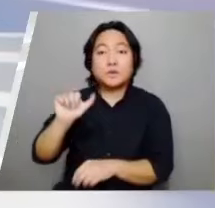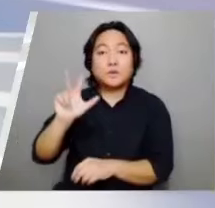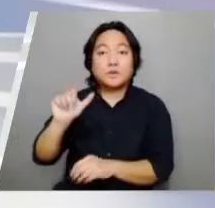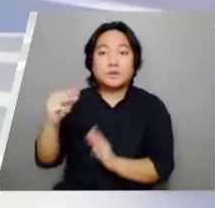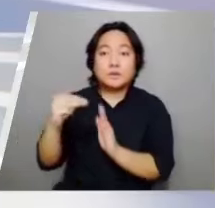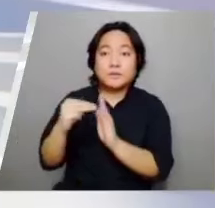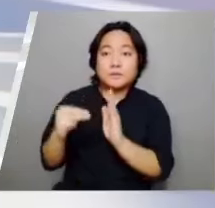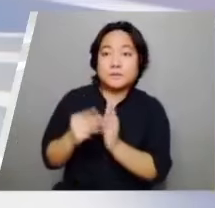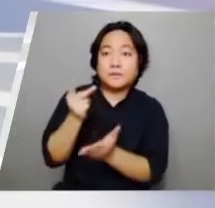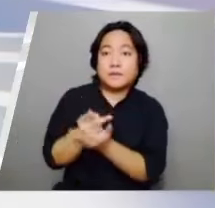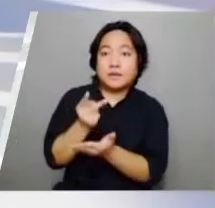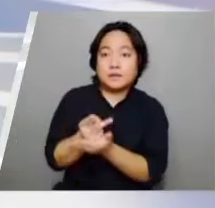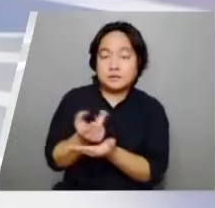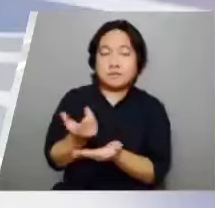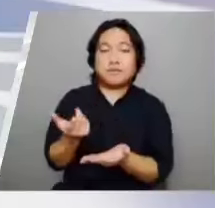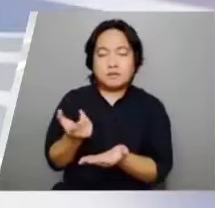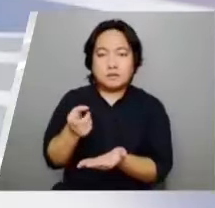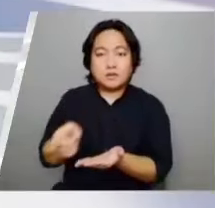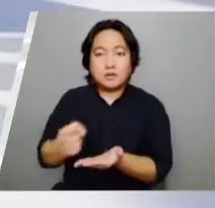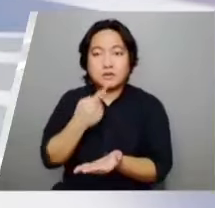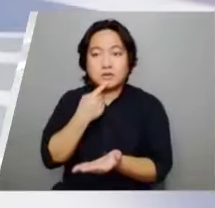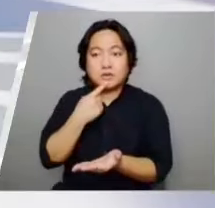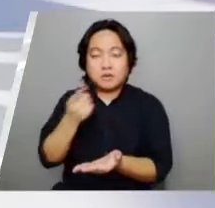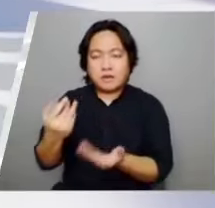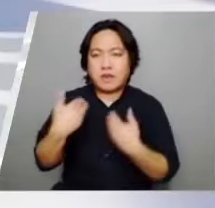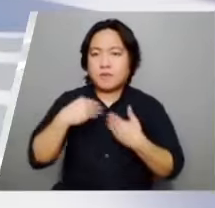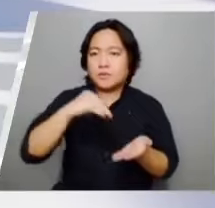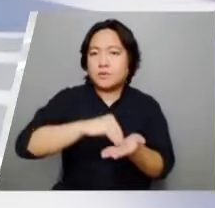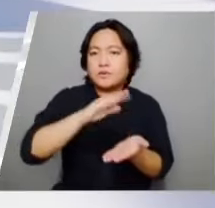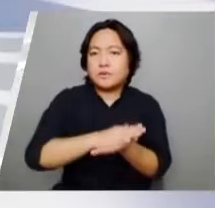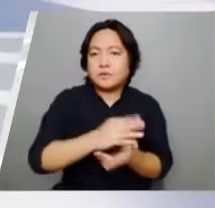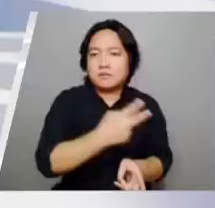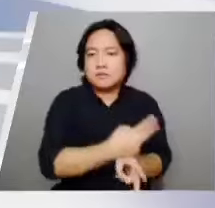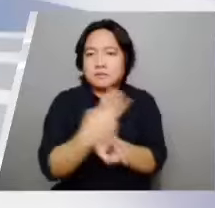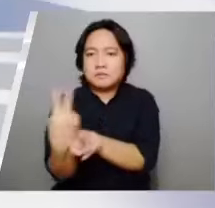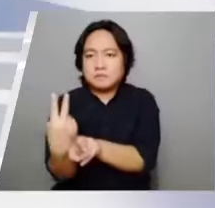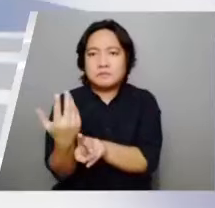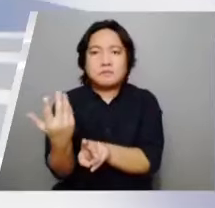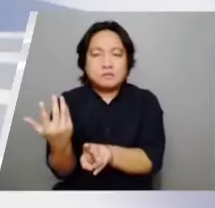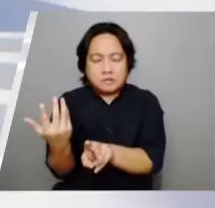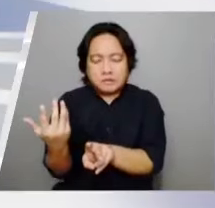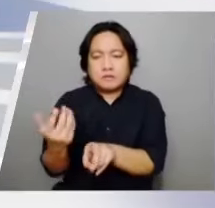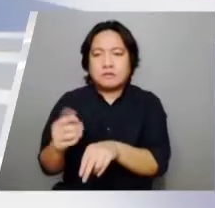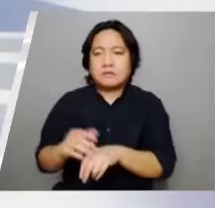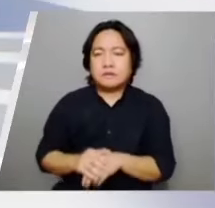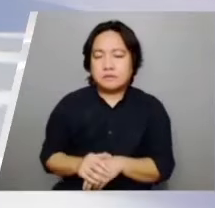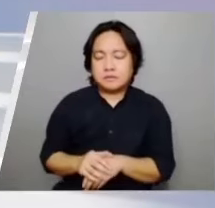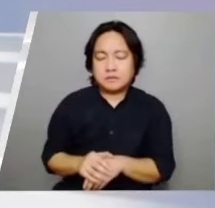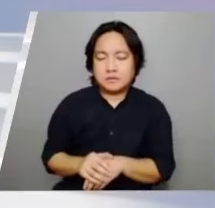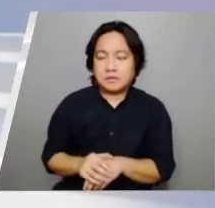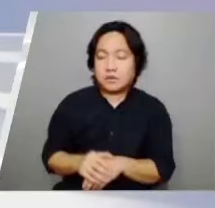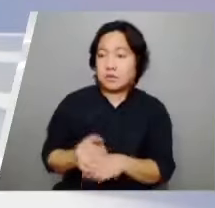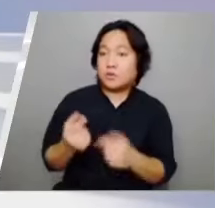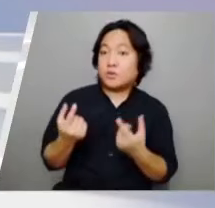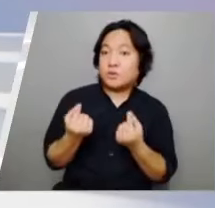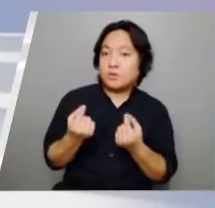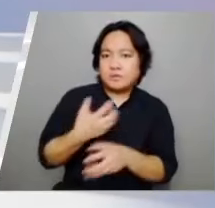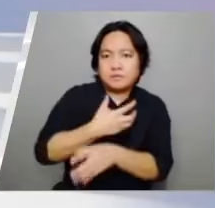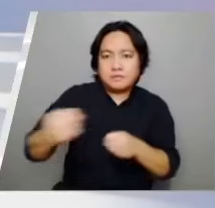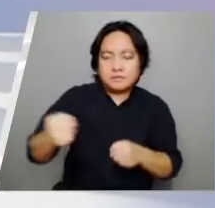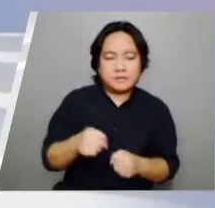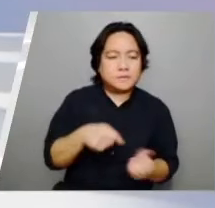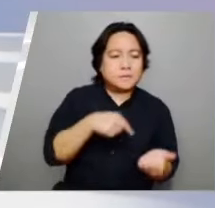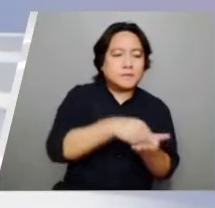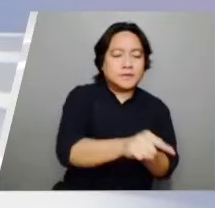sa mga nakuha niya mga beauty product mula sa kanila. Nangontrata raw siya ng grupong Gun for Hire sa halagang 900,000 pesos.